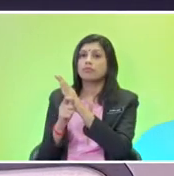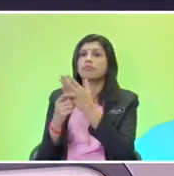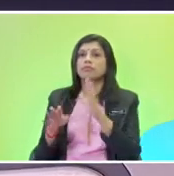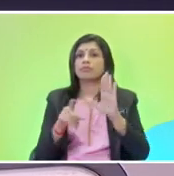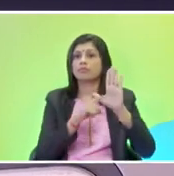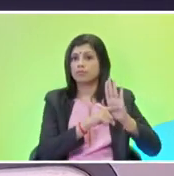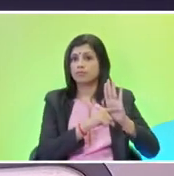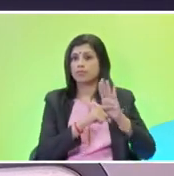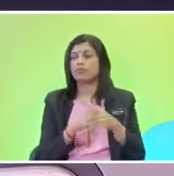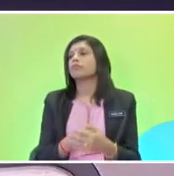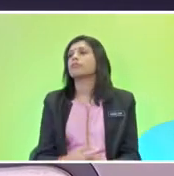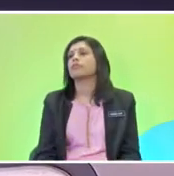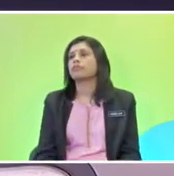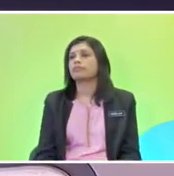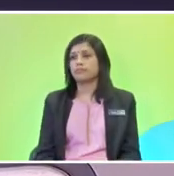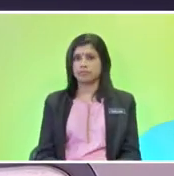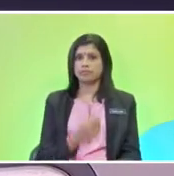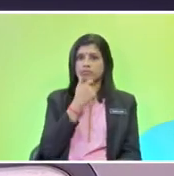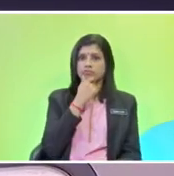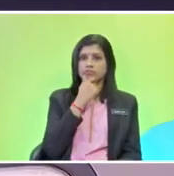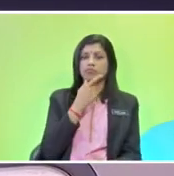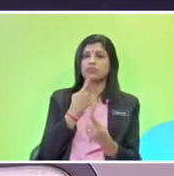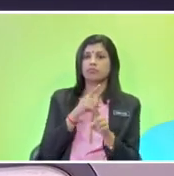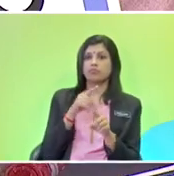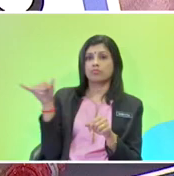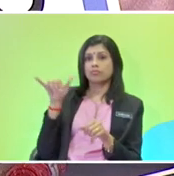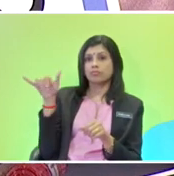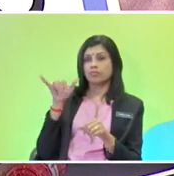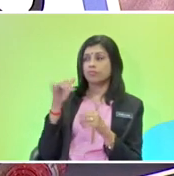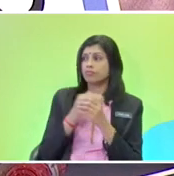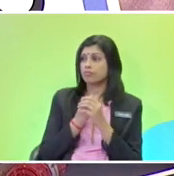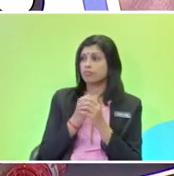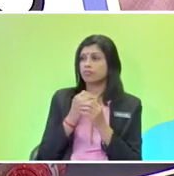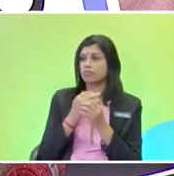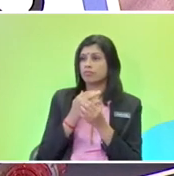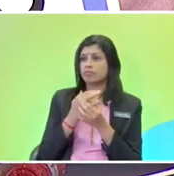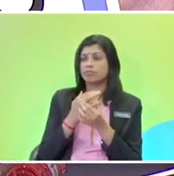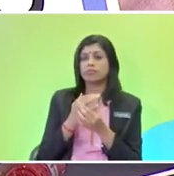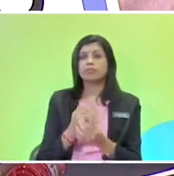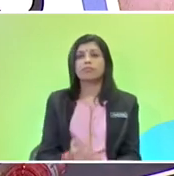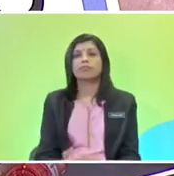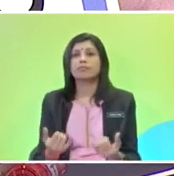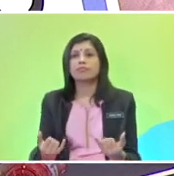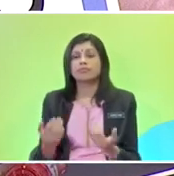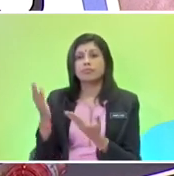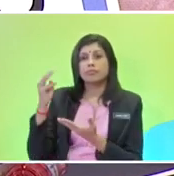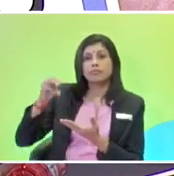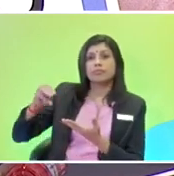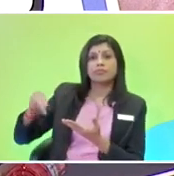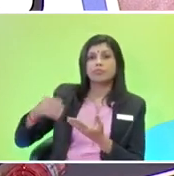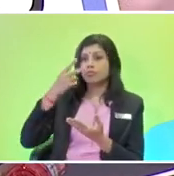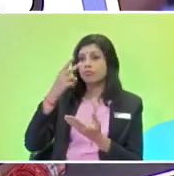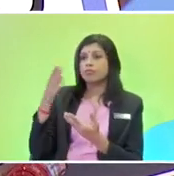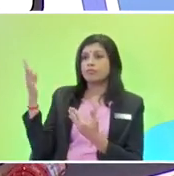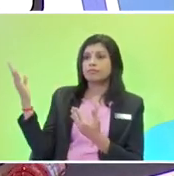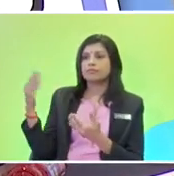Weh, cikgu. Macam sama je jawapan dia. Macam sama. Cuba tengok adik-adik dalam Google Meet. Sama tak dapat